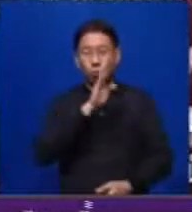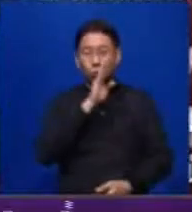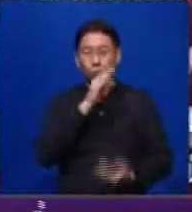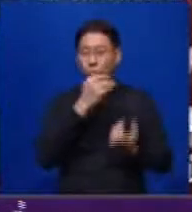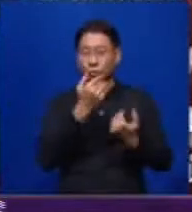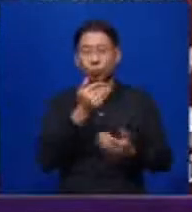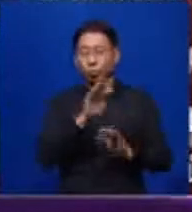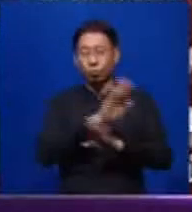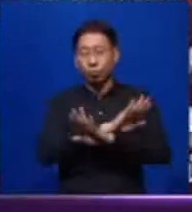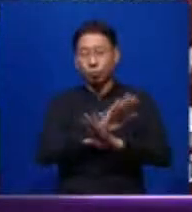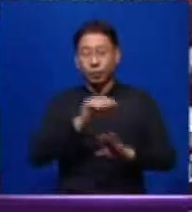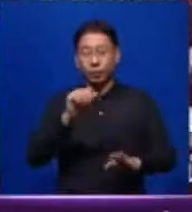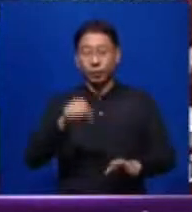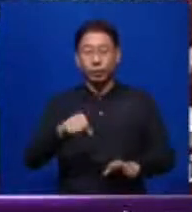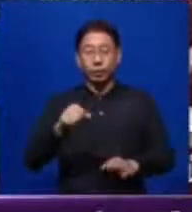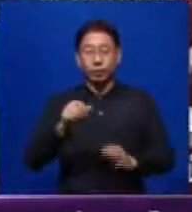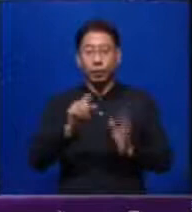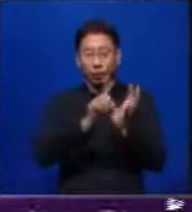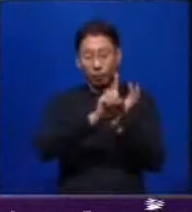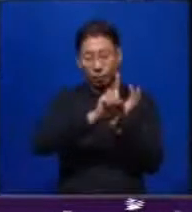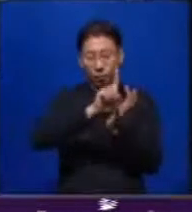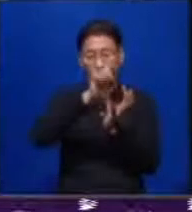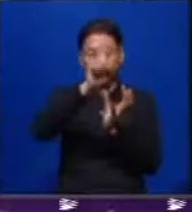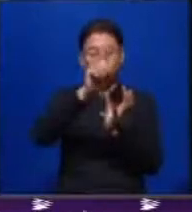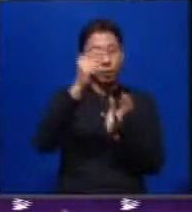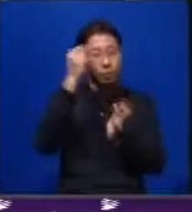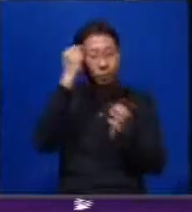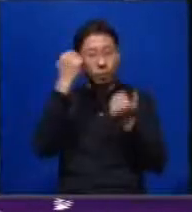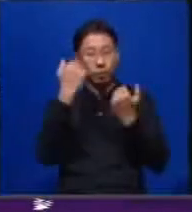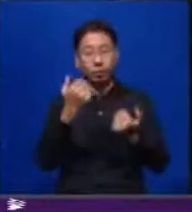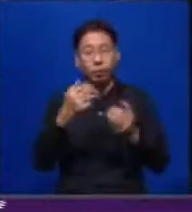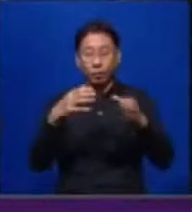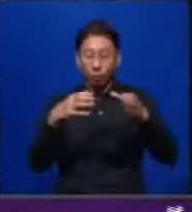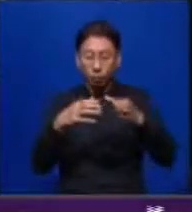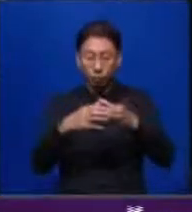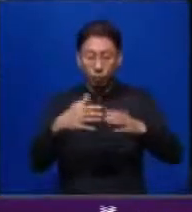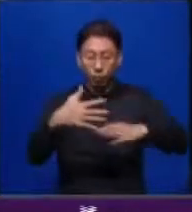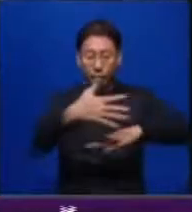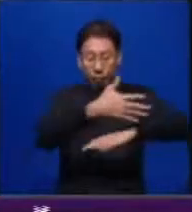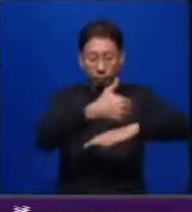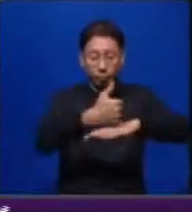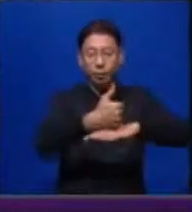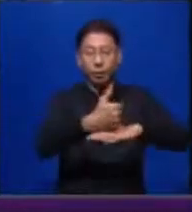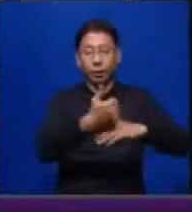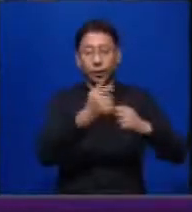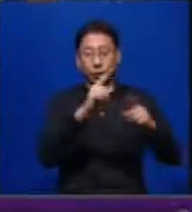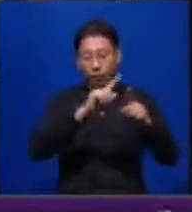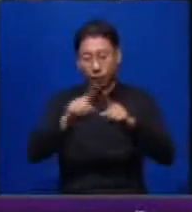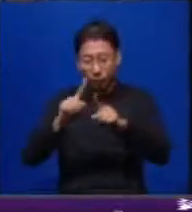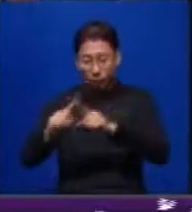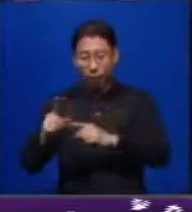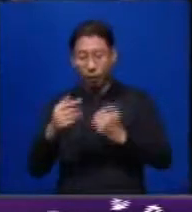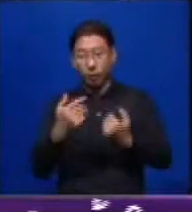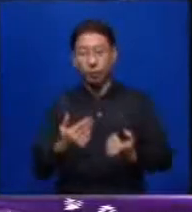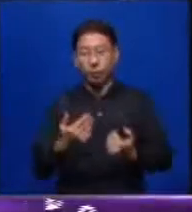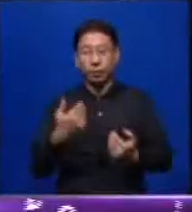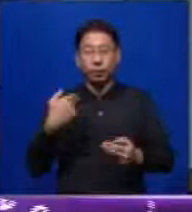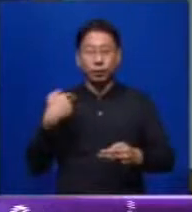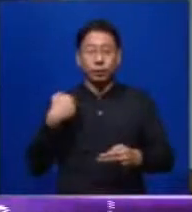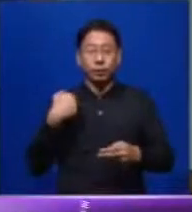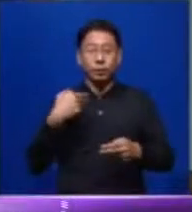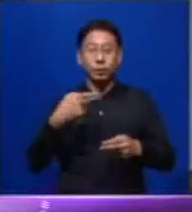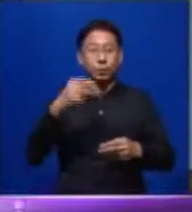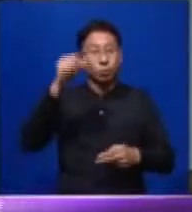ที่นำเสนอไปก่อนหน้านี้ทางด้านของกลุ่มสหพรรคการเมืองพรรคประชาธิปไตยนะคะนำโดยนาย